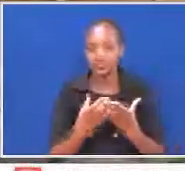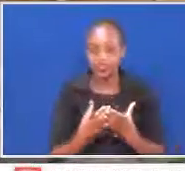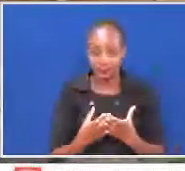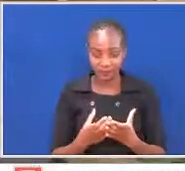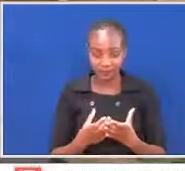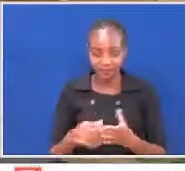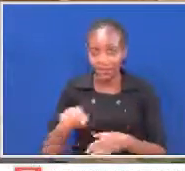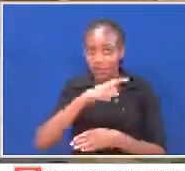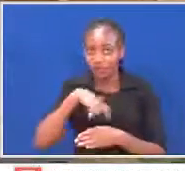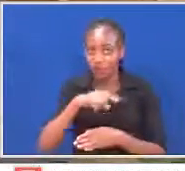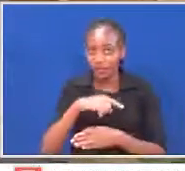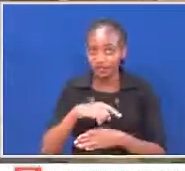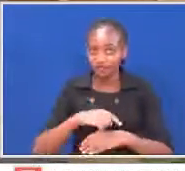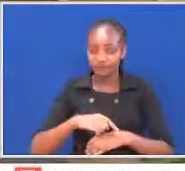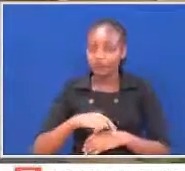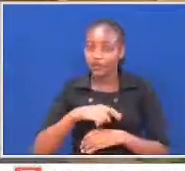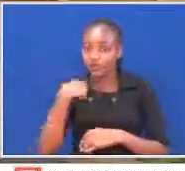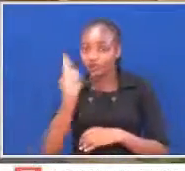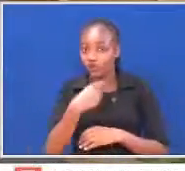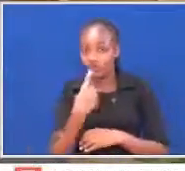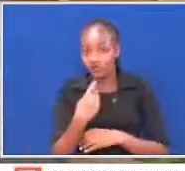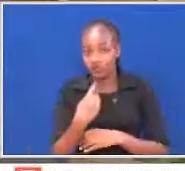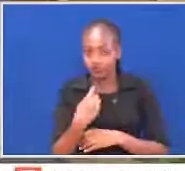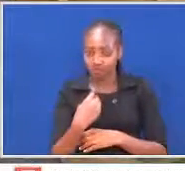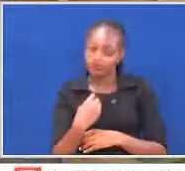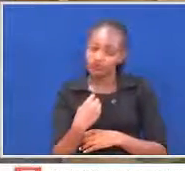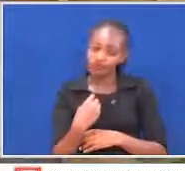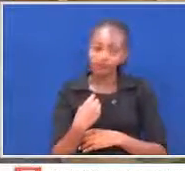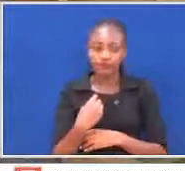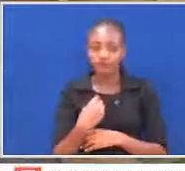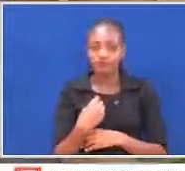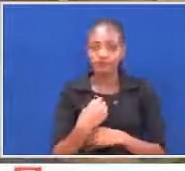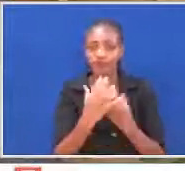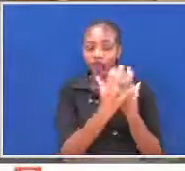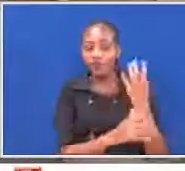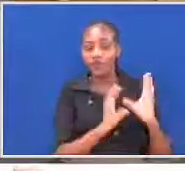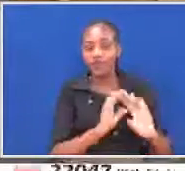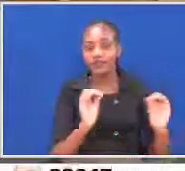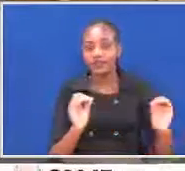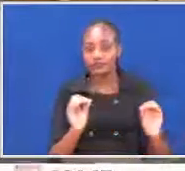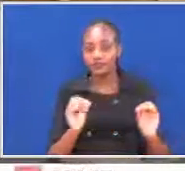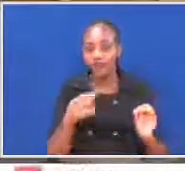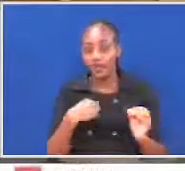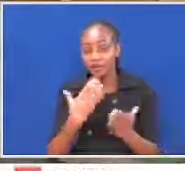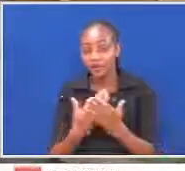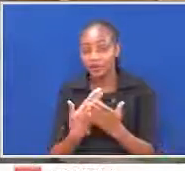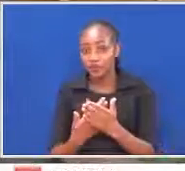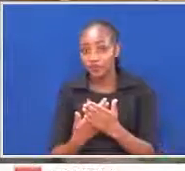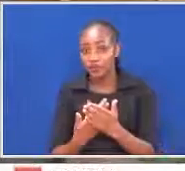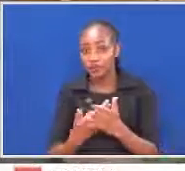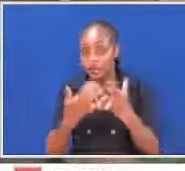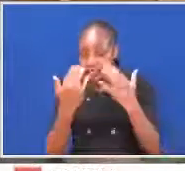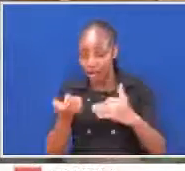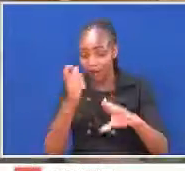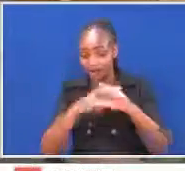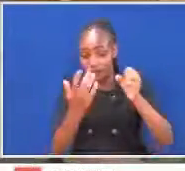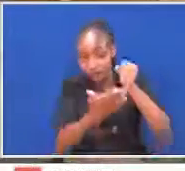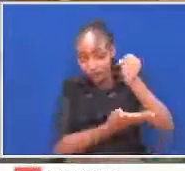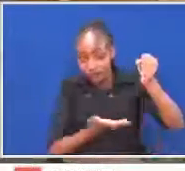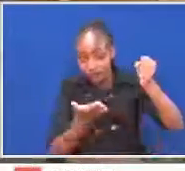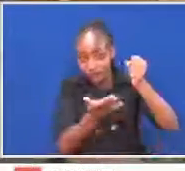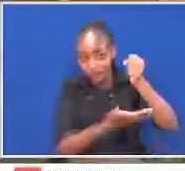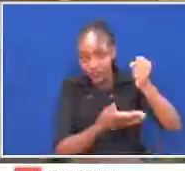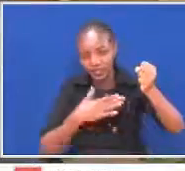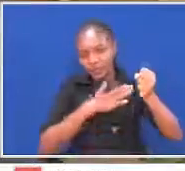wenye tunajiweza, ni vizuri asa wakati wa kufuna mahindi